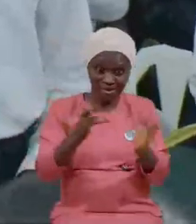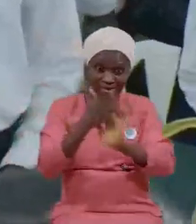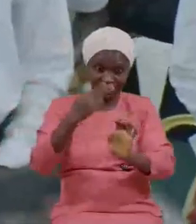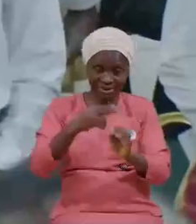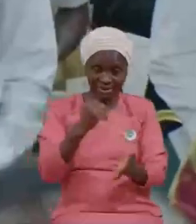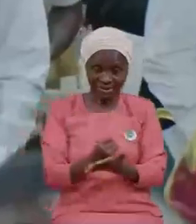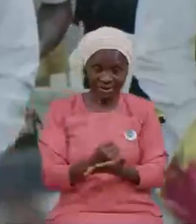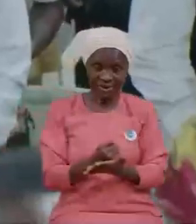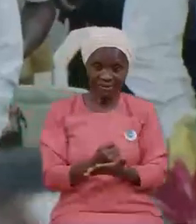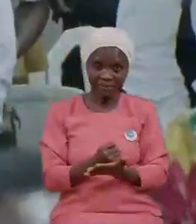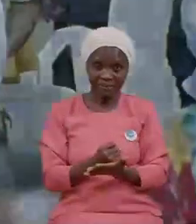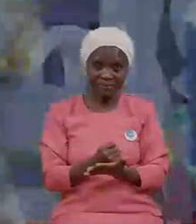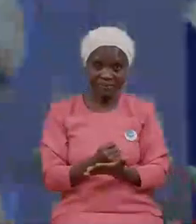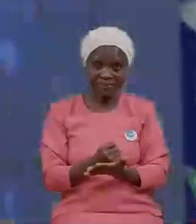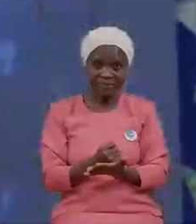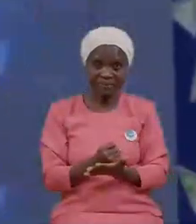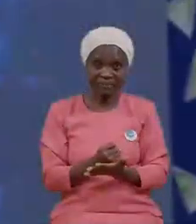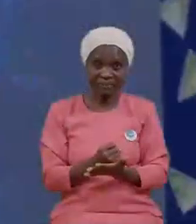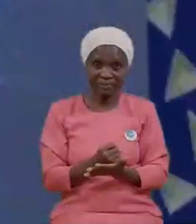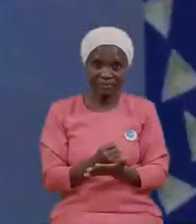À la mention du nom de Jésus,